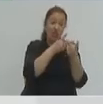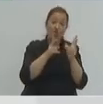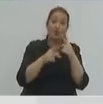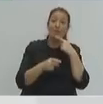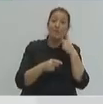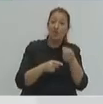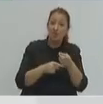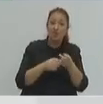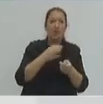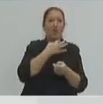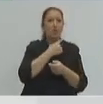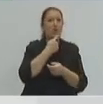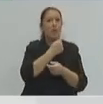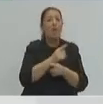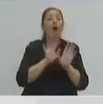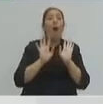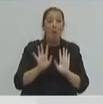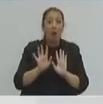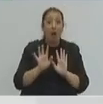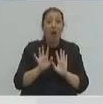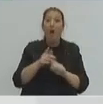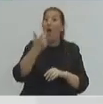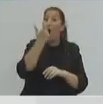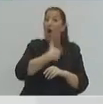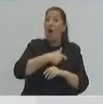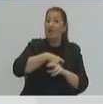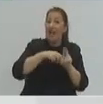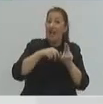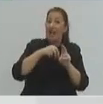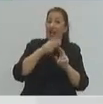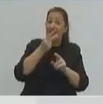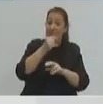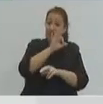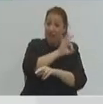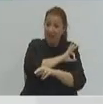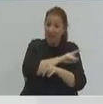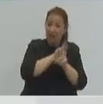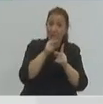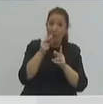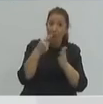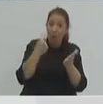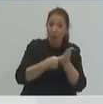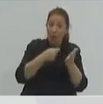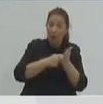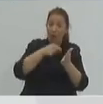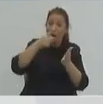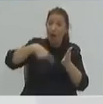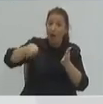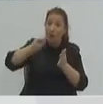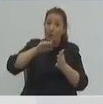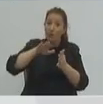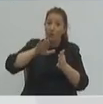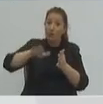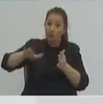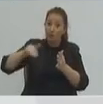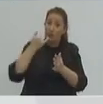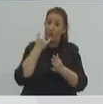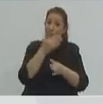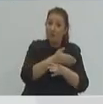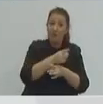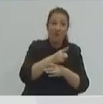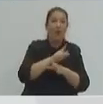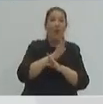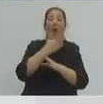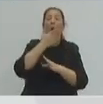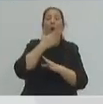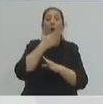diyeceksiniz, teşekkür edeceğiz, ama özel kreşlerin fiyatında çocuklarımızı orada konuk edeceksiniz, onlara